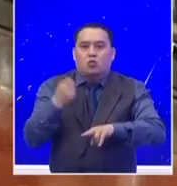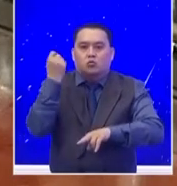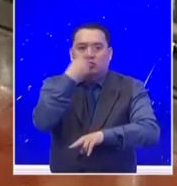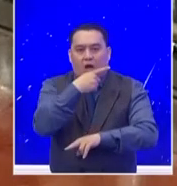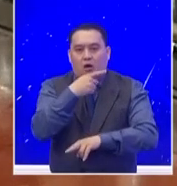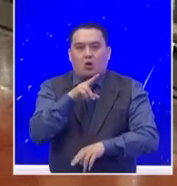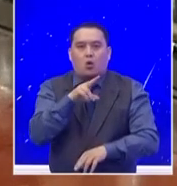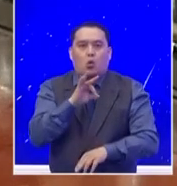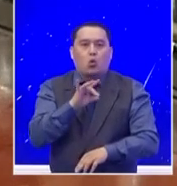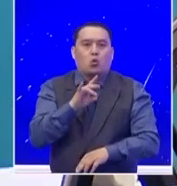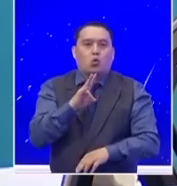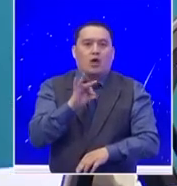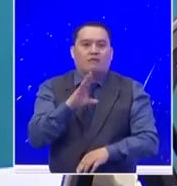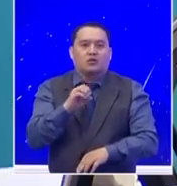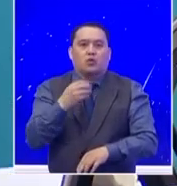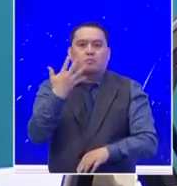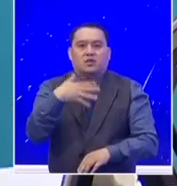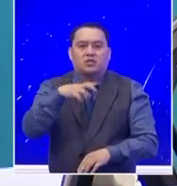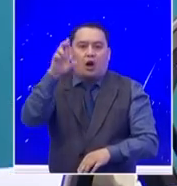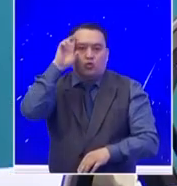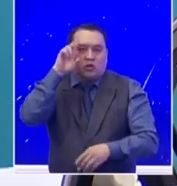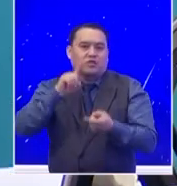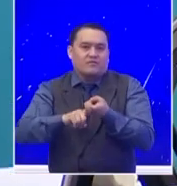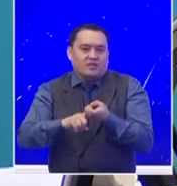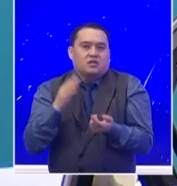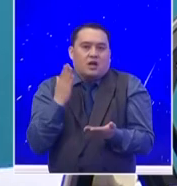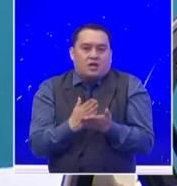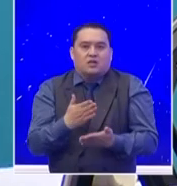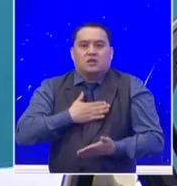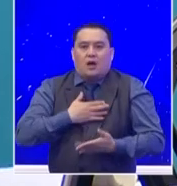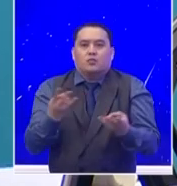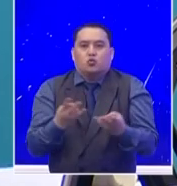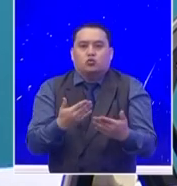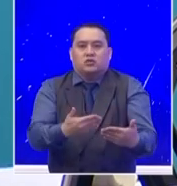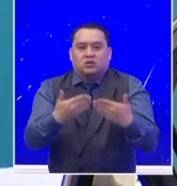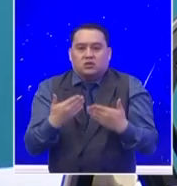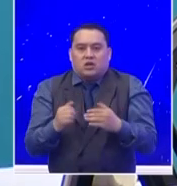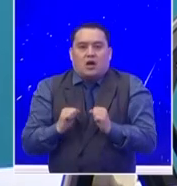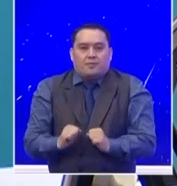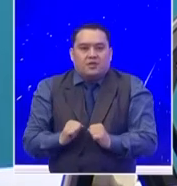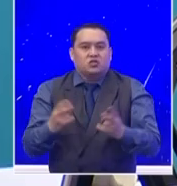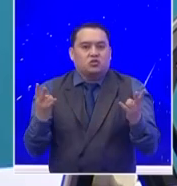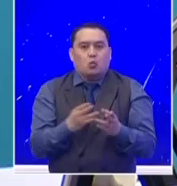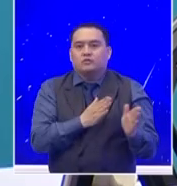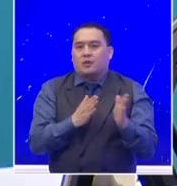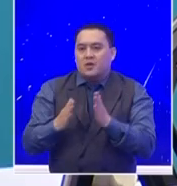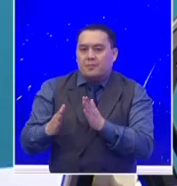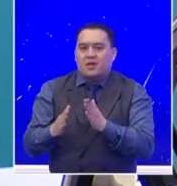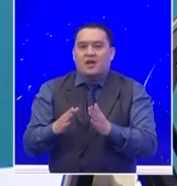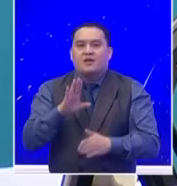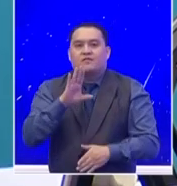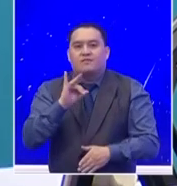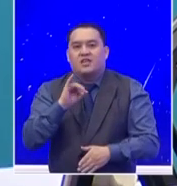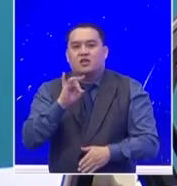коронавирус имеет распространение уже в 50 странах мира, и нам необходимо сохранить стабильную ситуацию в стране. Как известно, вирус